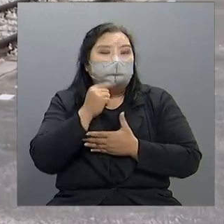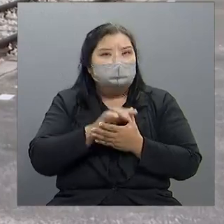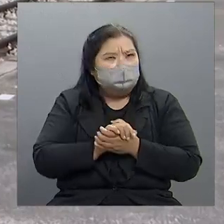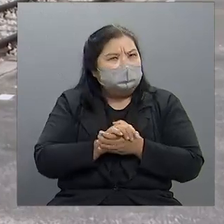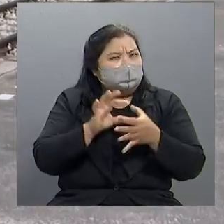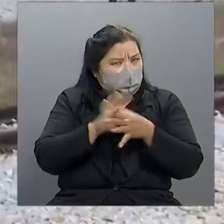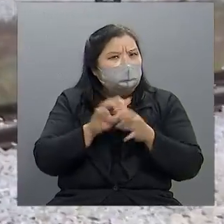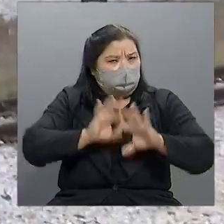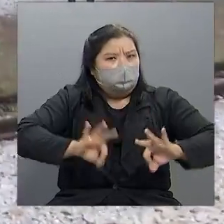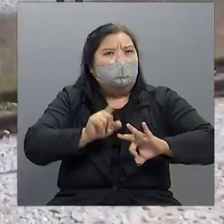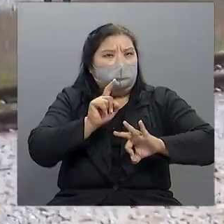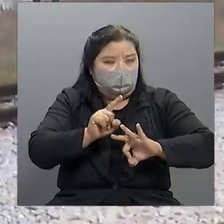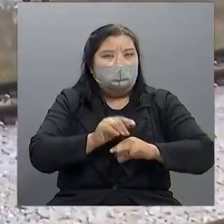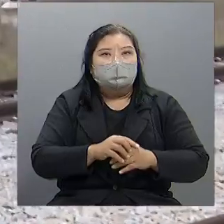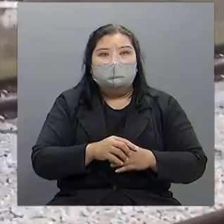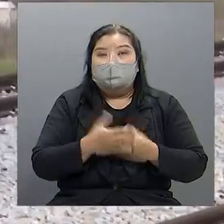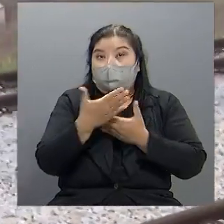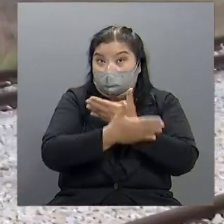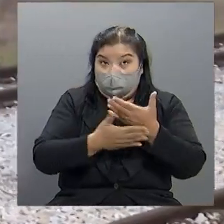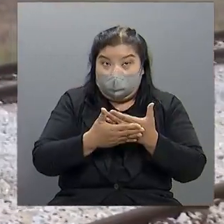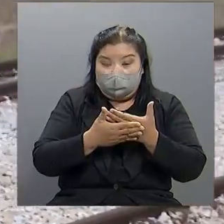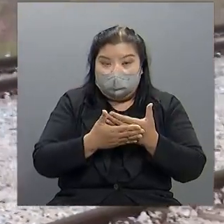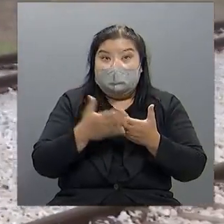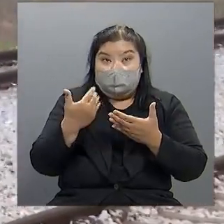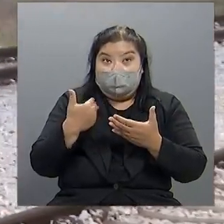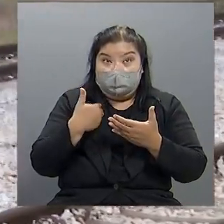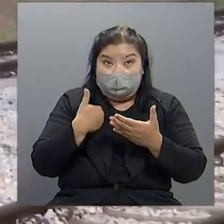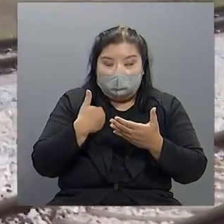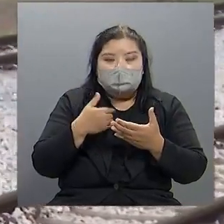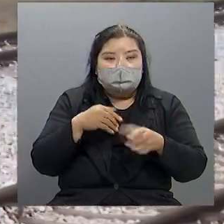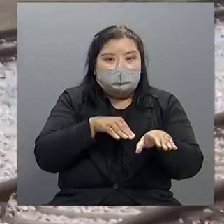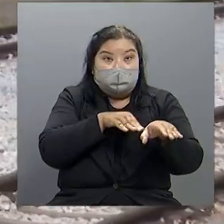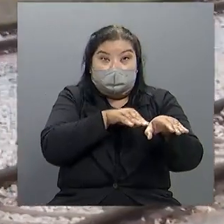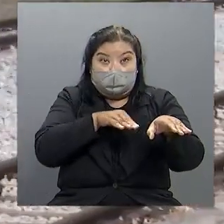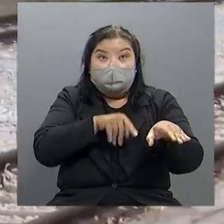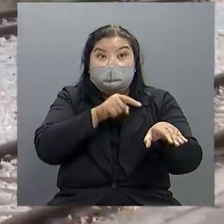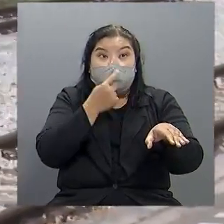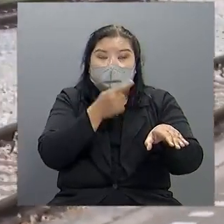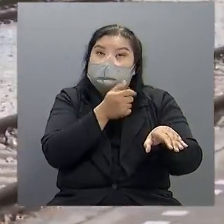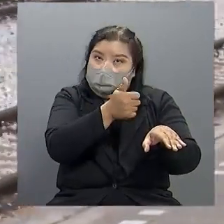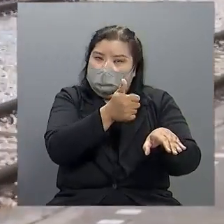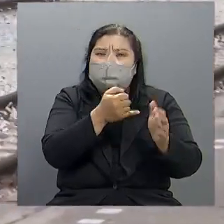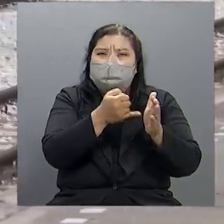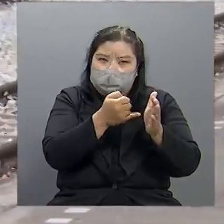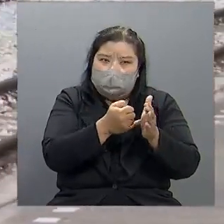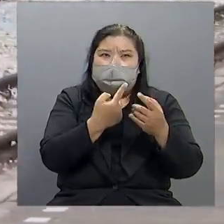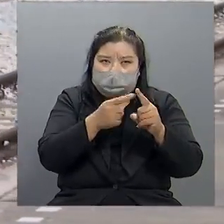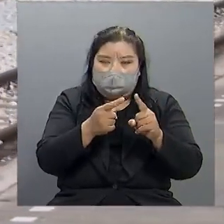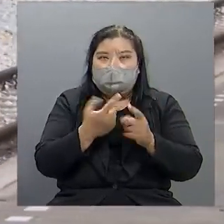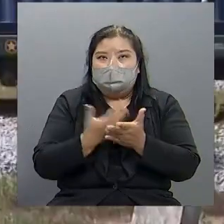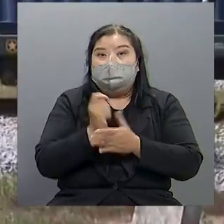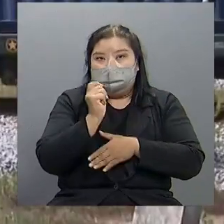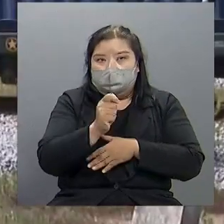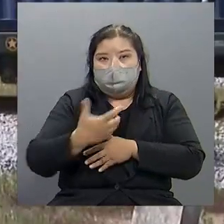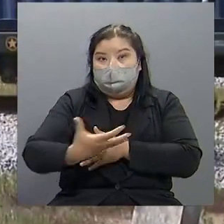การใช้รถไฟเนี่ยมันจะตอบโจทย์นี้มากกว่าการที่ขนส่งโดยรถบรรทุกนะคะถ้ามาดูอัตราค่าขนส่งแบบเหมาขบวนรถ